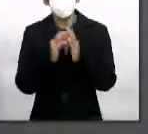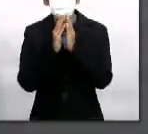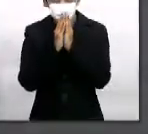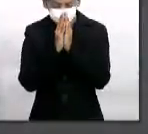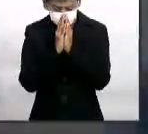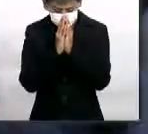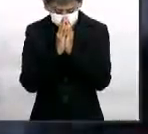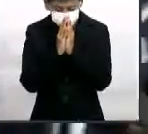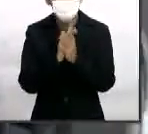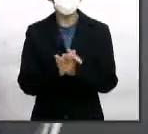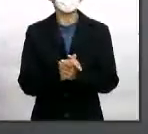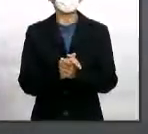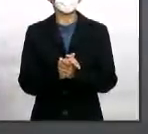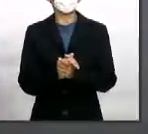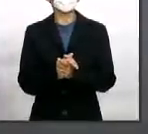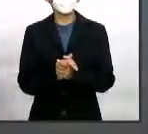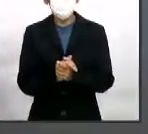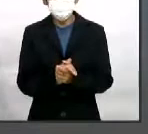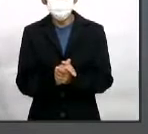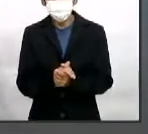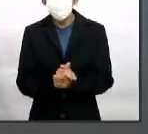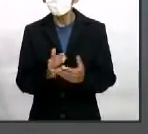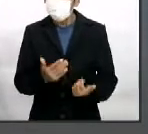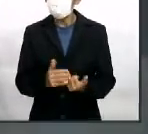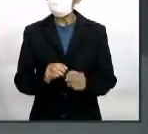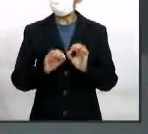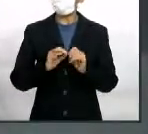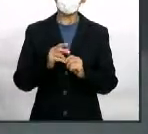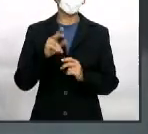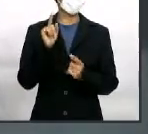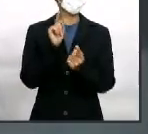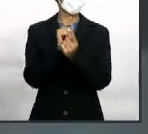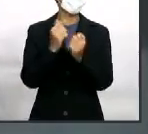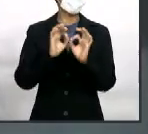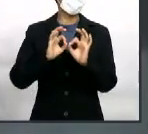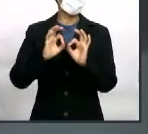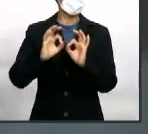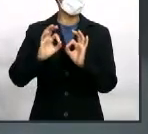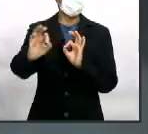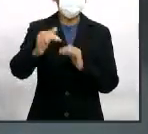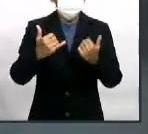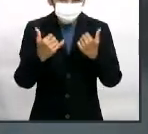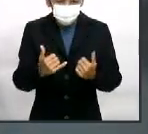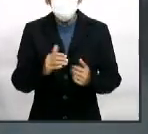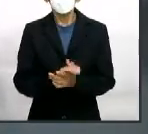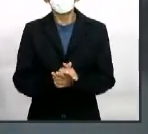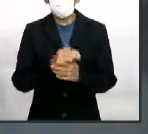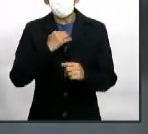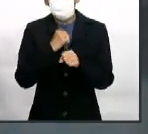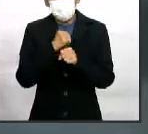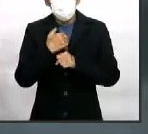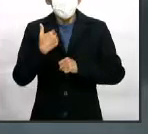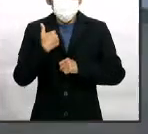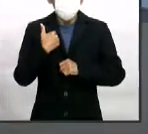สวัสดีครับผม มาไกลเลยวันนี้ ครับ นัดผมไกลมากอ่ะ พอดีผมช่วงนี้ก็ติดภารกิจนิดนึ